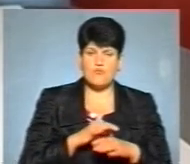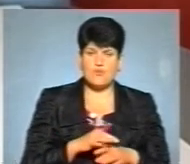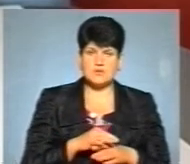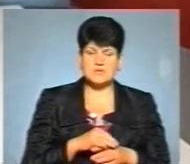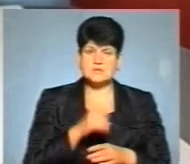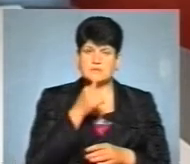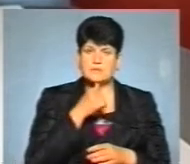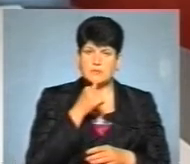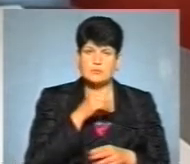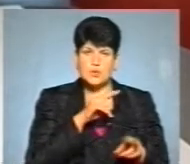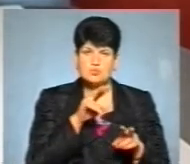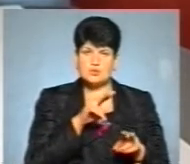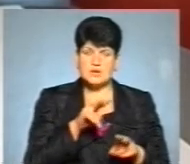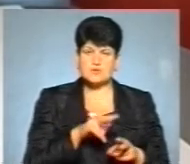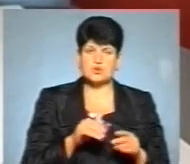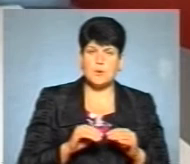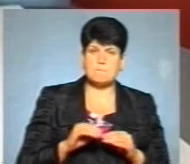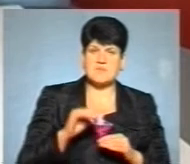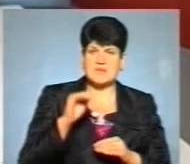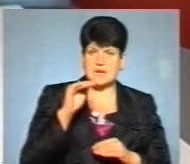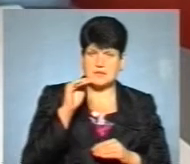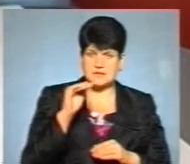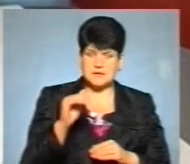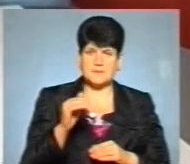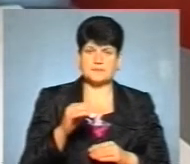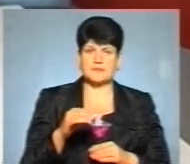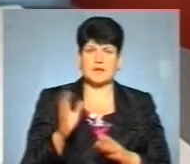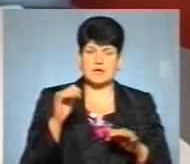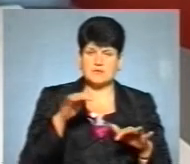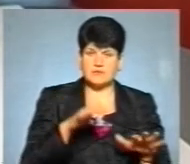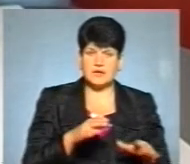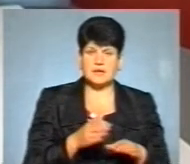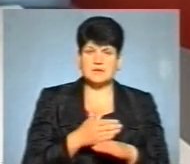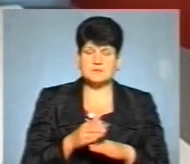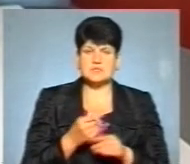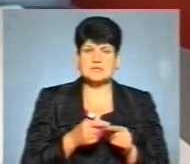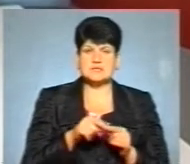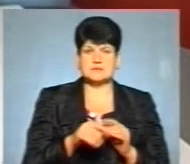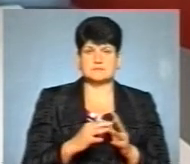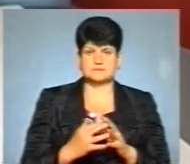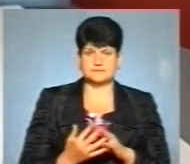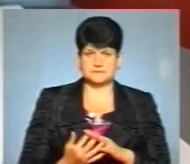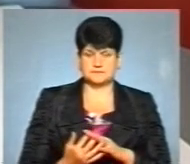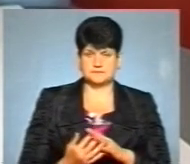виміри і спостереження щодо підняття і доходження паводкової хвилі між цими населеними пунктами.